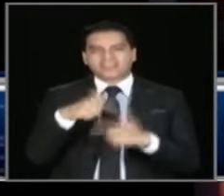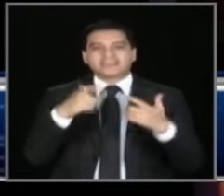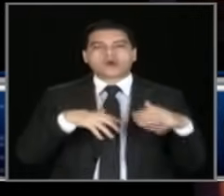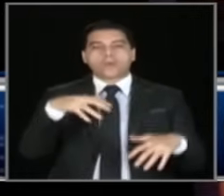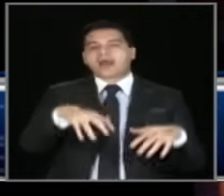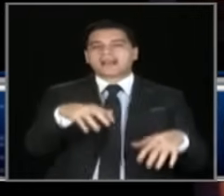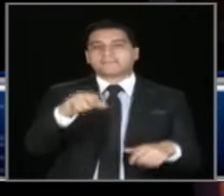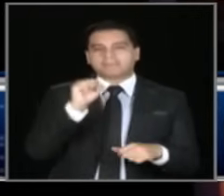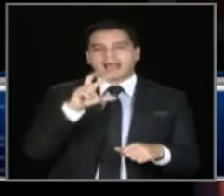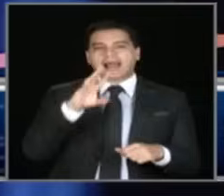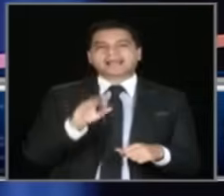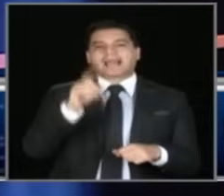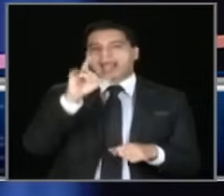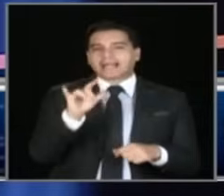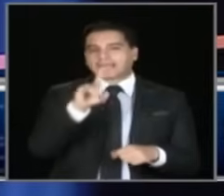هي؟